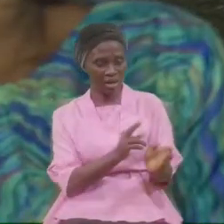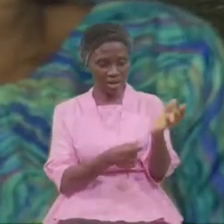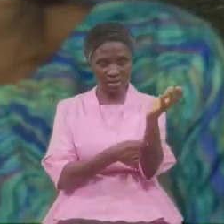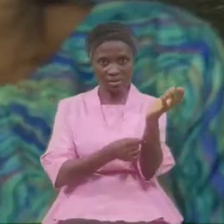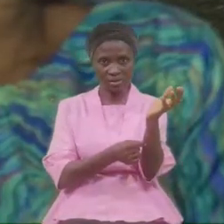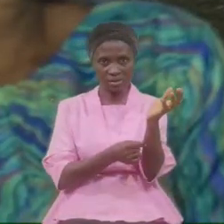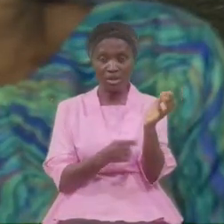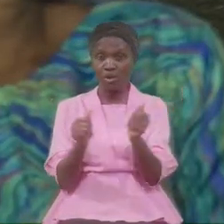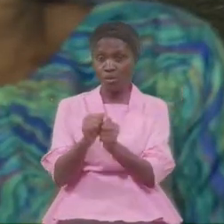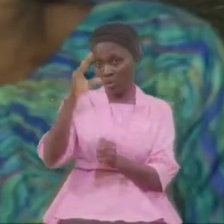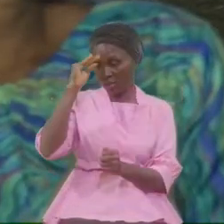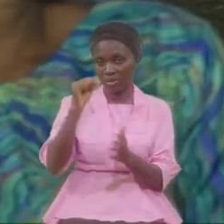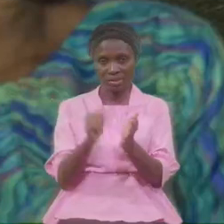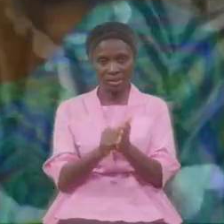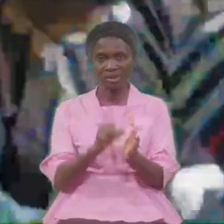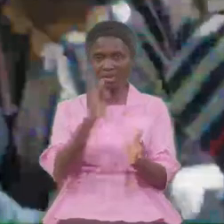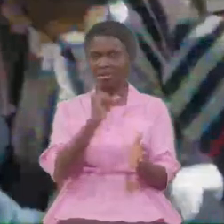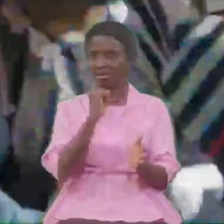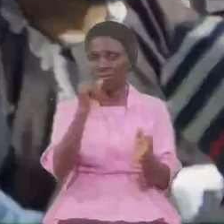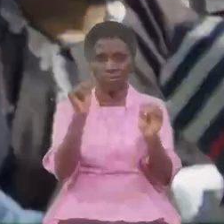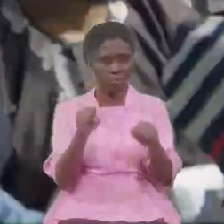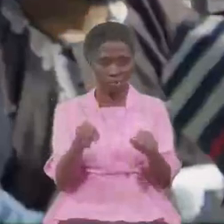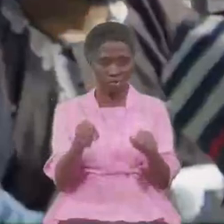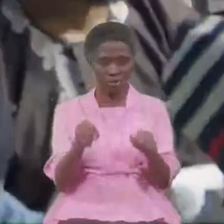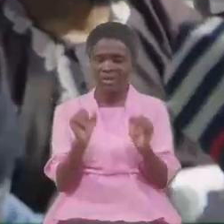Aux hommes, cela est impossible.